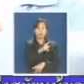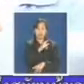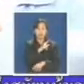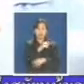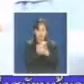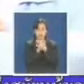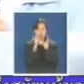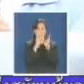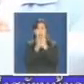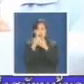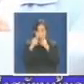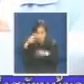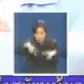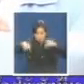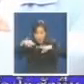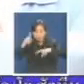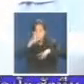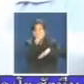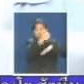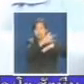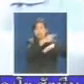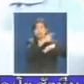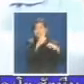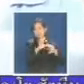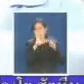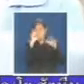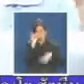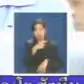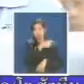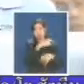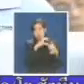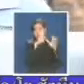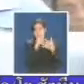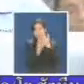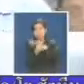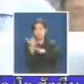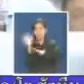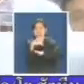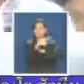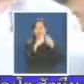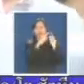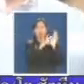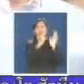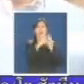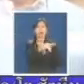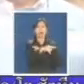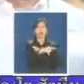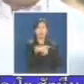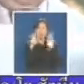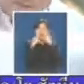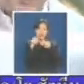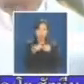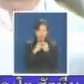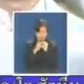อบสวนก็ปรากฏว่าไม่มีอะไรที่เกี่ยวข้องกับท่านแต่ท่านก็ออกไปแล้วนะครับท่านก็ออกไปแล้วเพราะฉะนั้นเนี่ยเราก็พยายามทำนะครับ